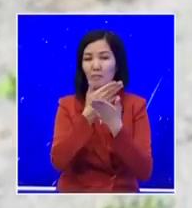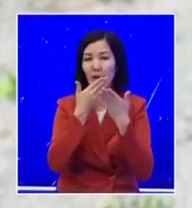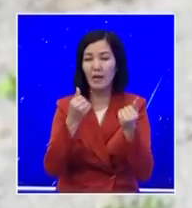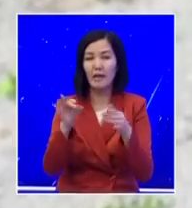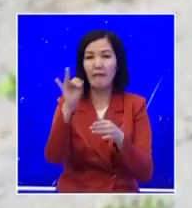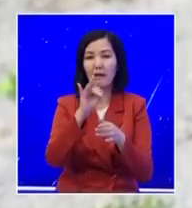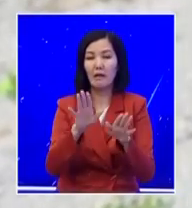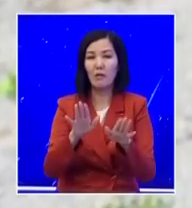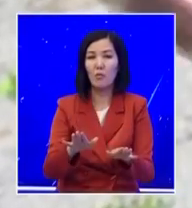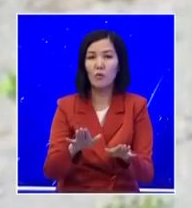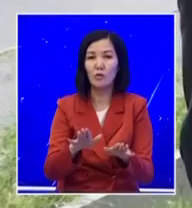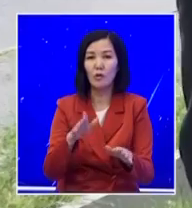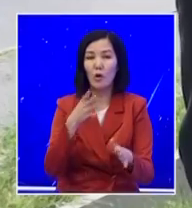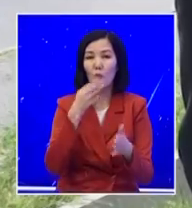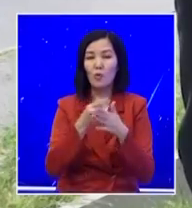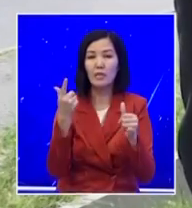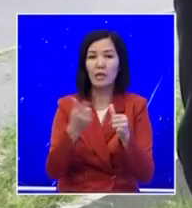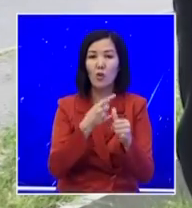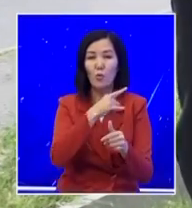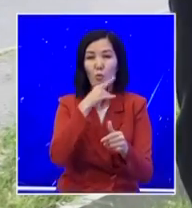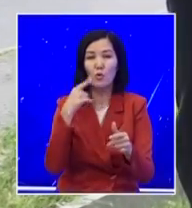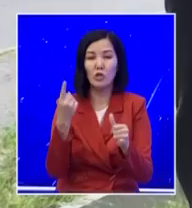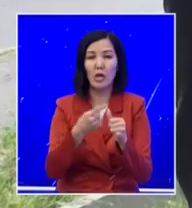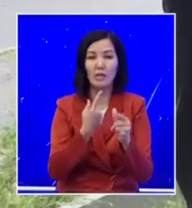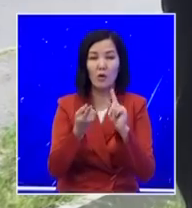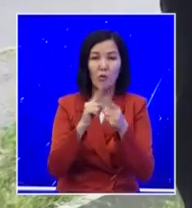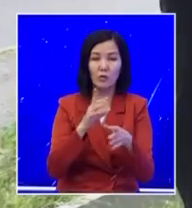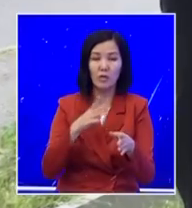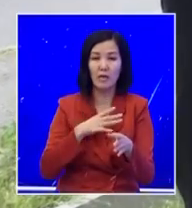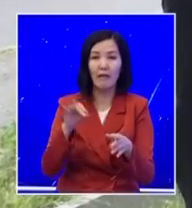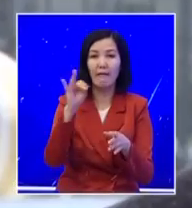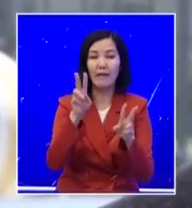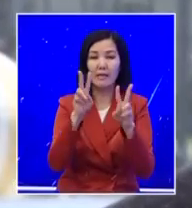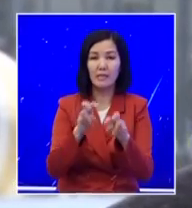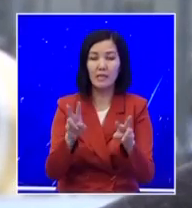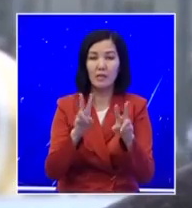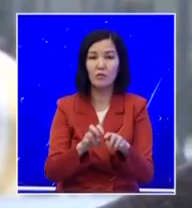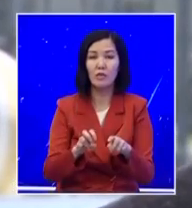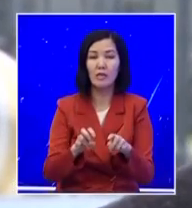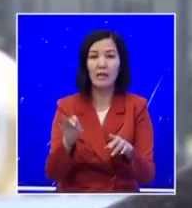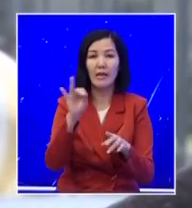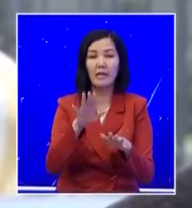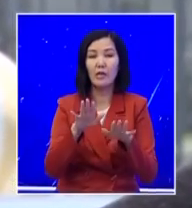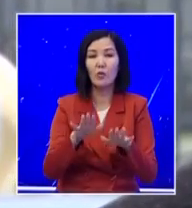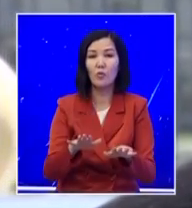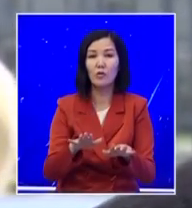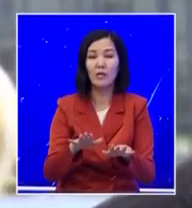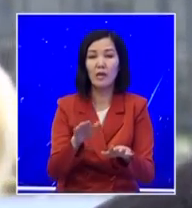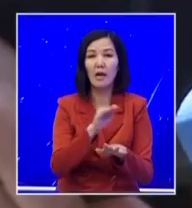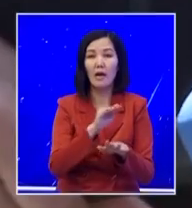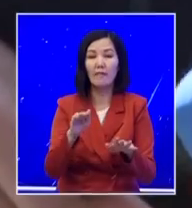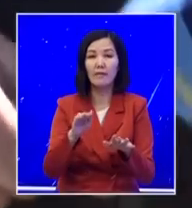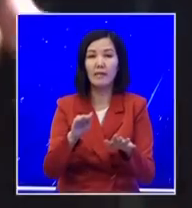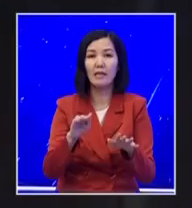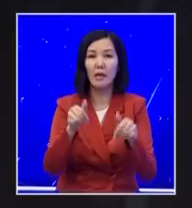тарихи мекендер өз атауымен емес орысша аталады. Сол себепті тарих зерттеушілері тарихи орын алған жерлерге арнайы белгі